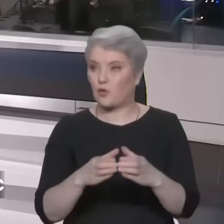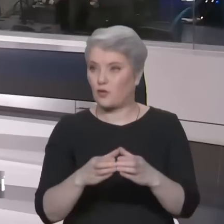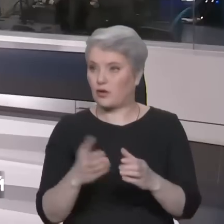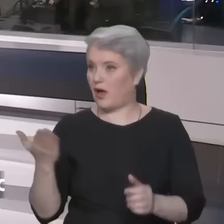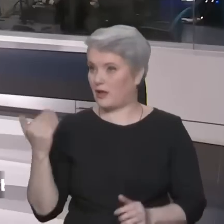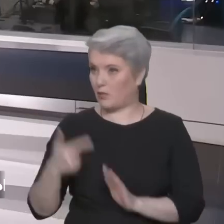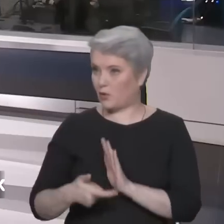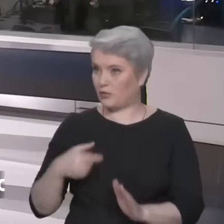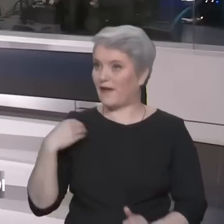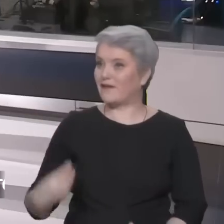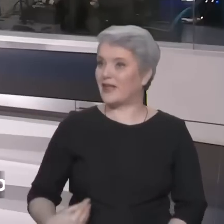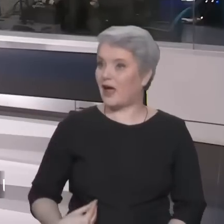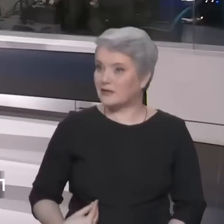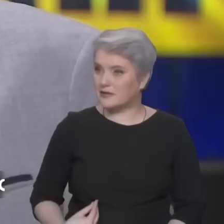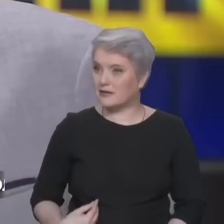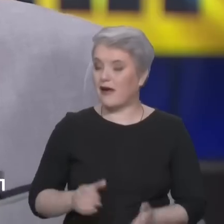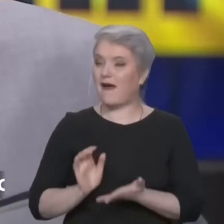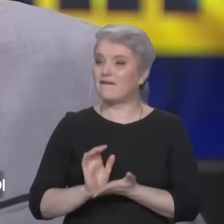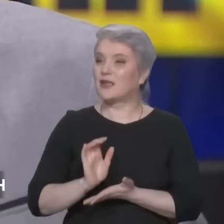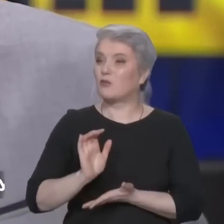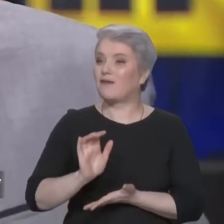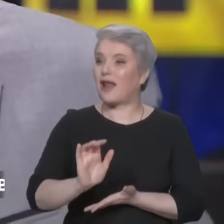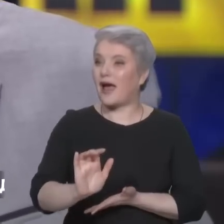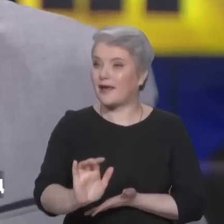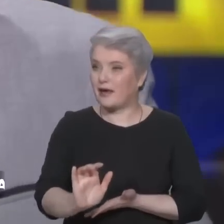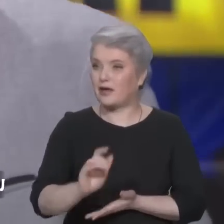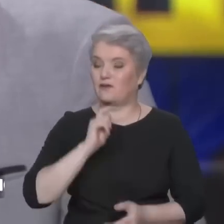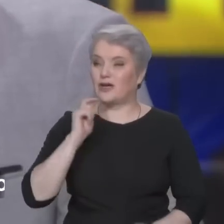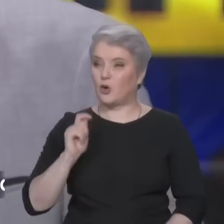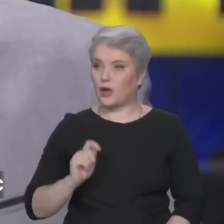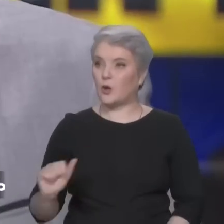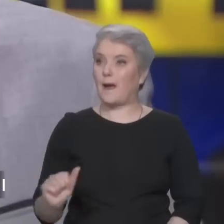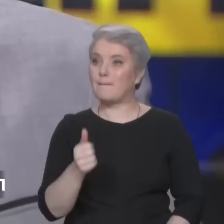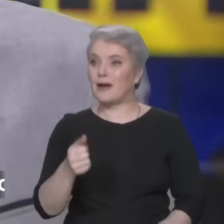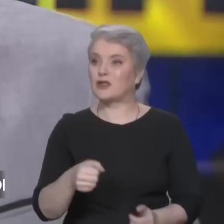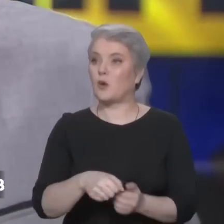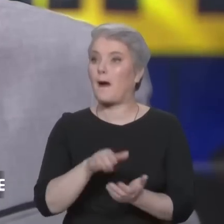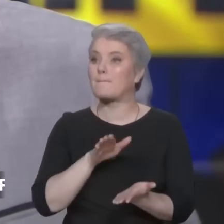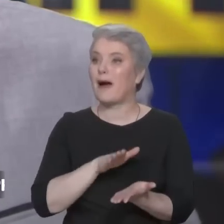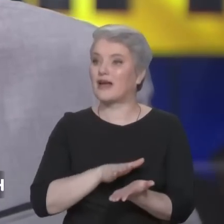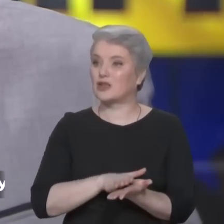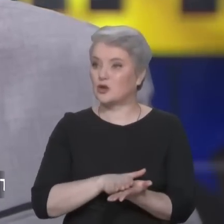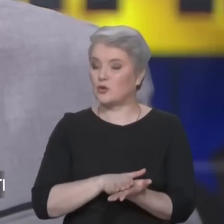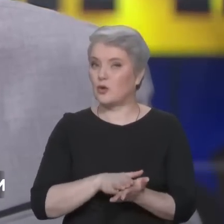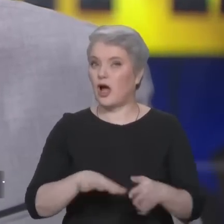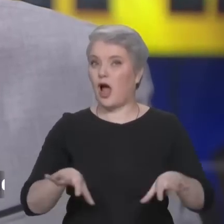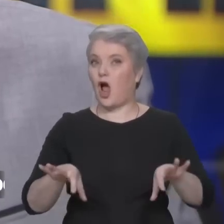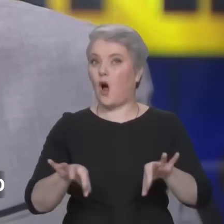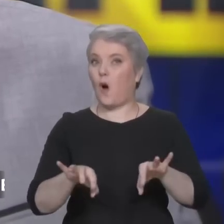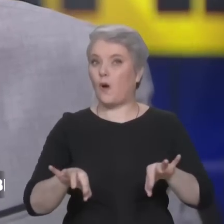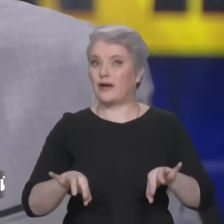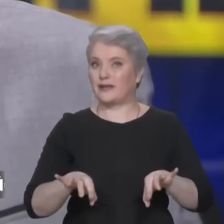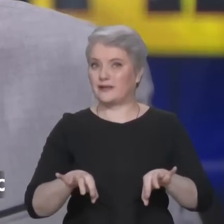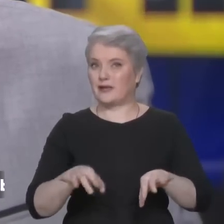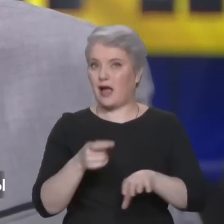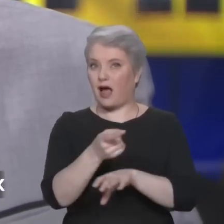стало відомо, що Франція вже відправляє в Україну першу партію ось цих колісних гарматних